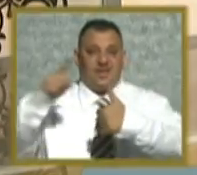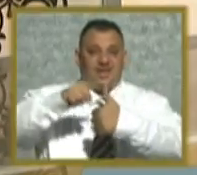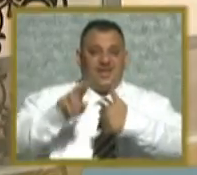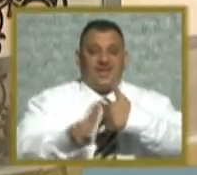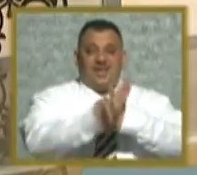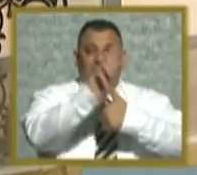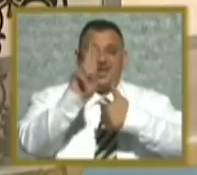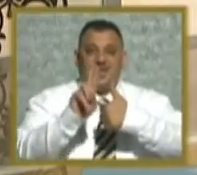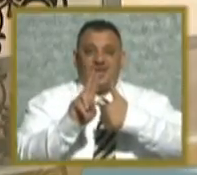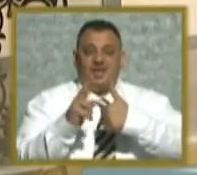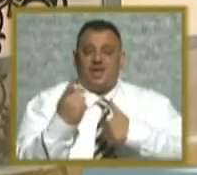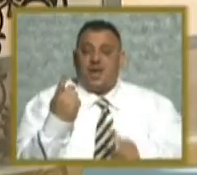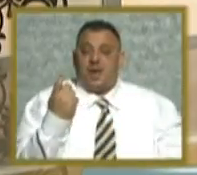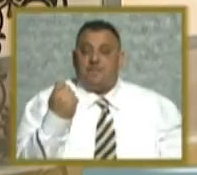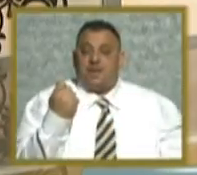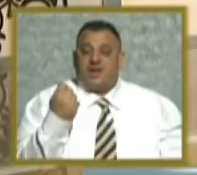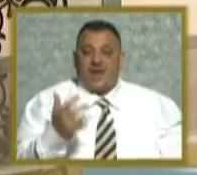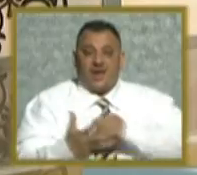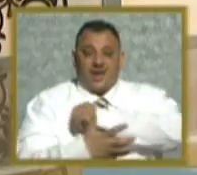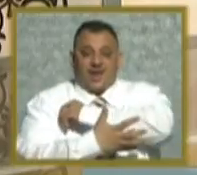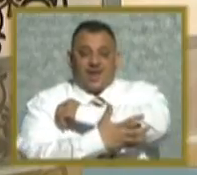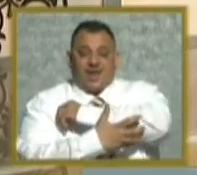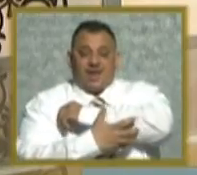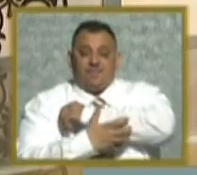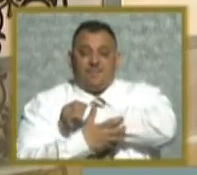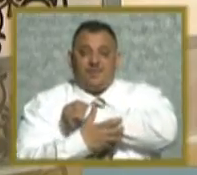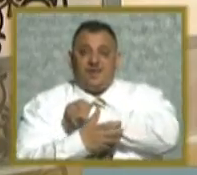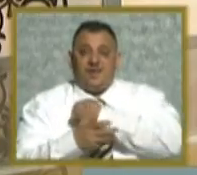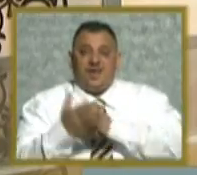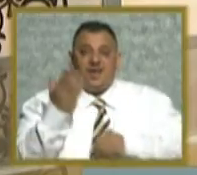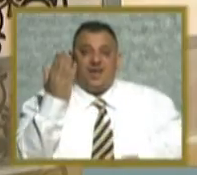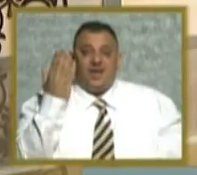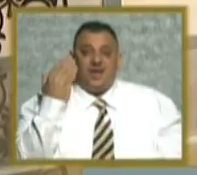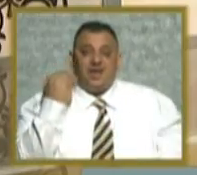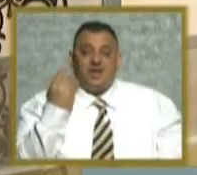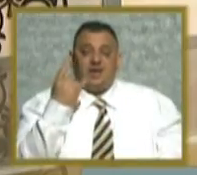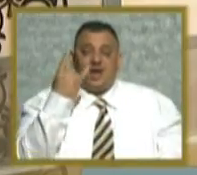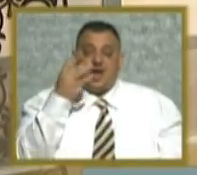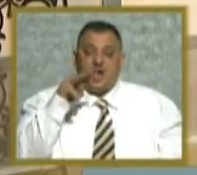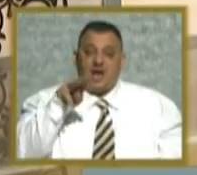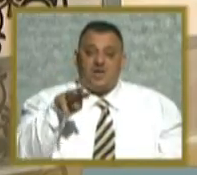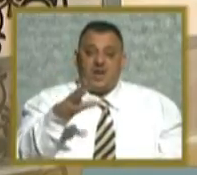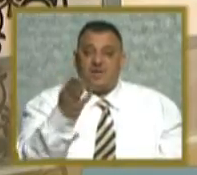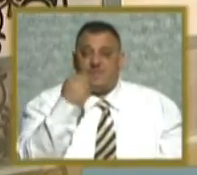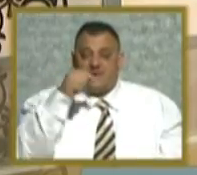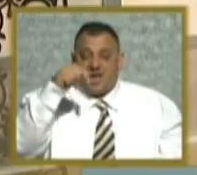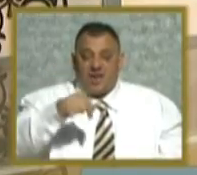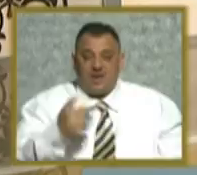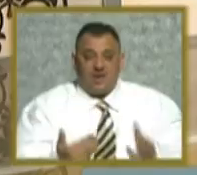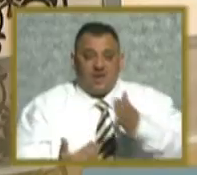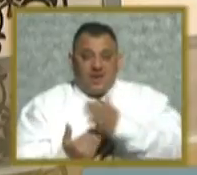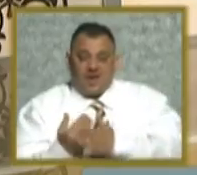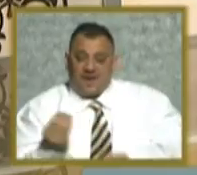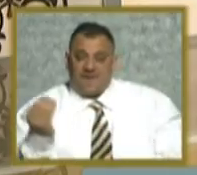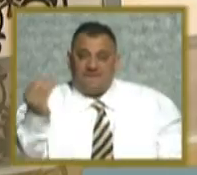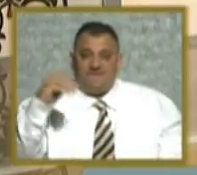عندي زكاة أموال، عندي فلوس تقدم 18,000 بالليبي، قبل كان 10,000، لكن 10,000 يعني ما طلعت عليهم صدقة، لما قدم